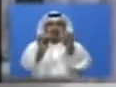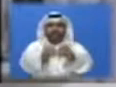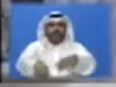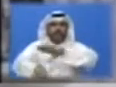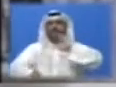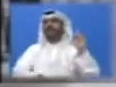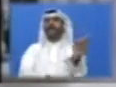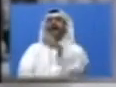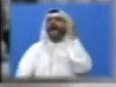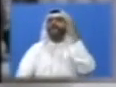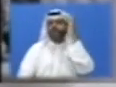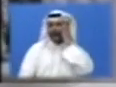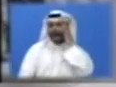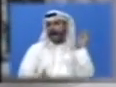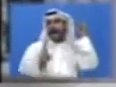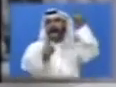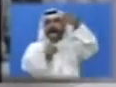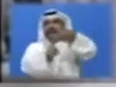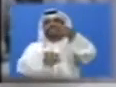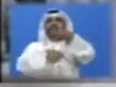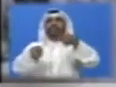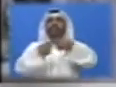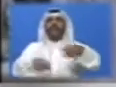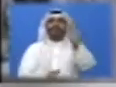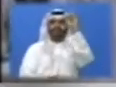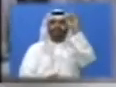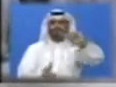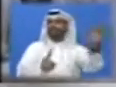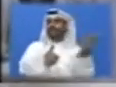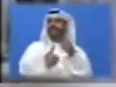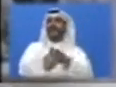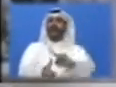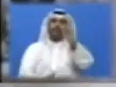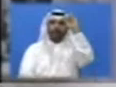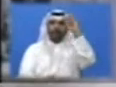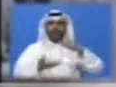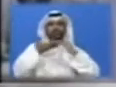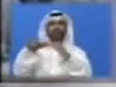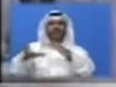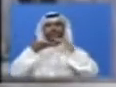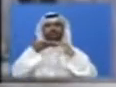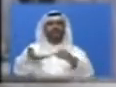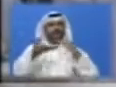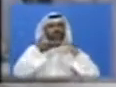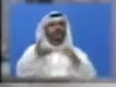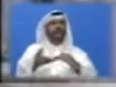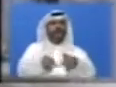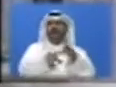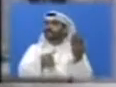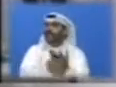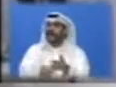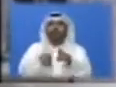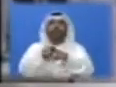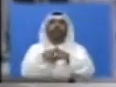وكل شعوب العالم تقريبا التي شهدت محنا وكوارث ومشاكل